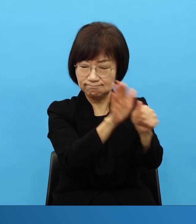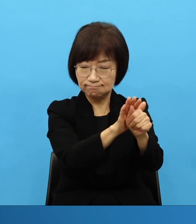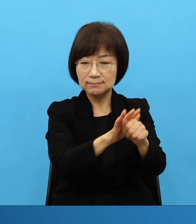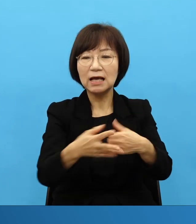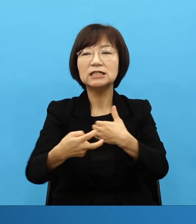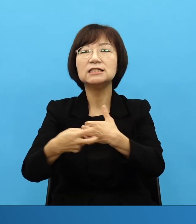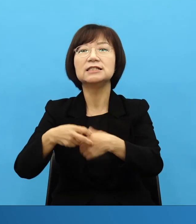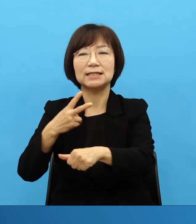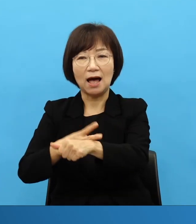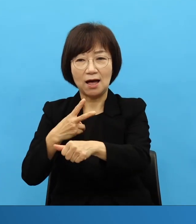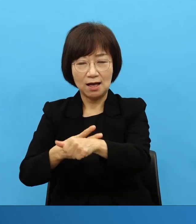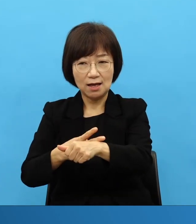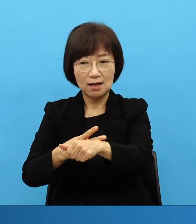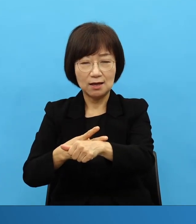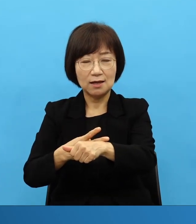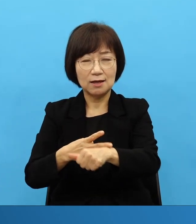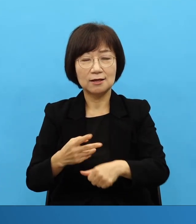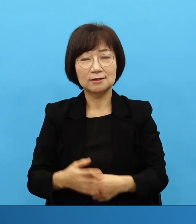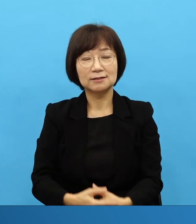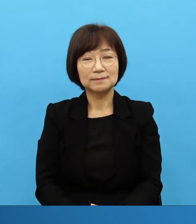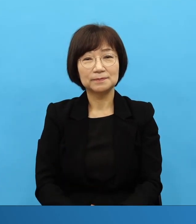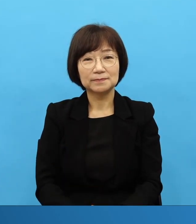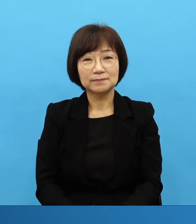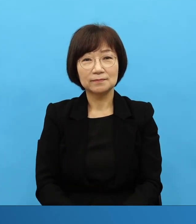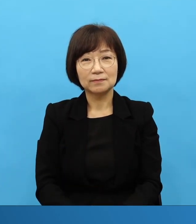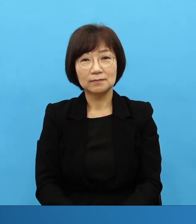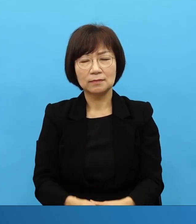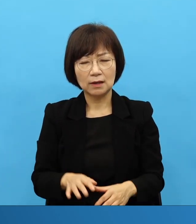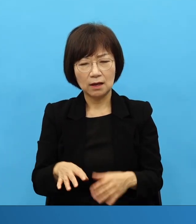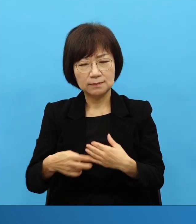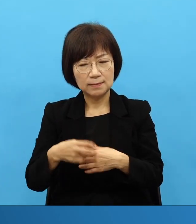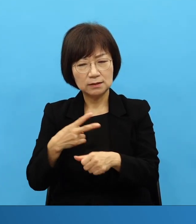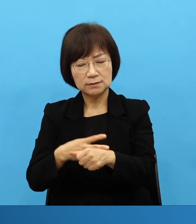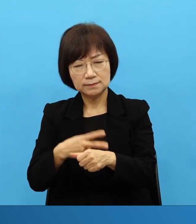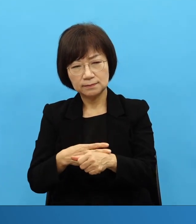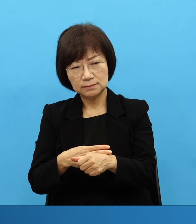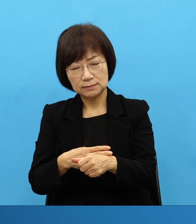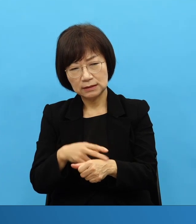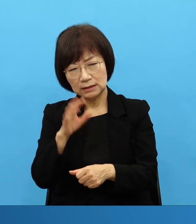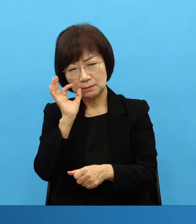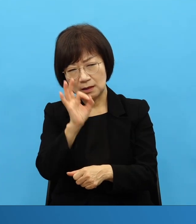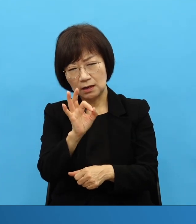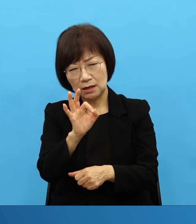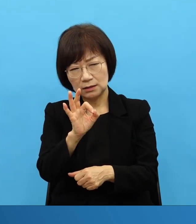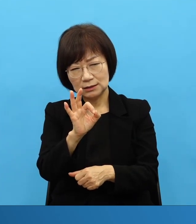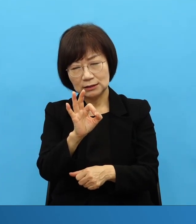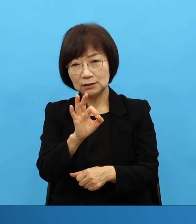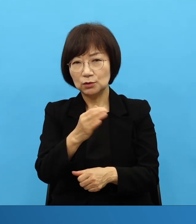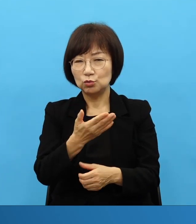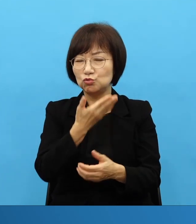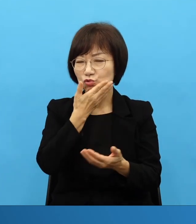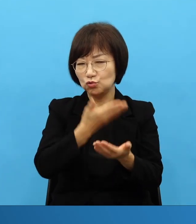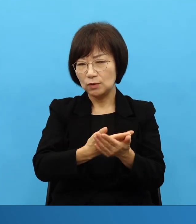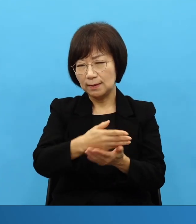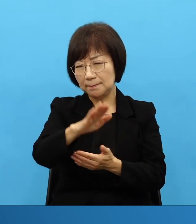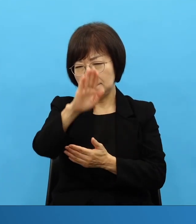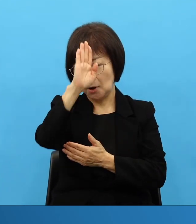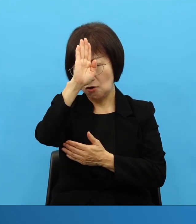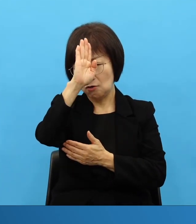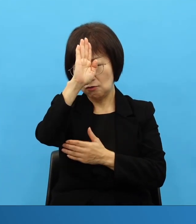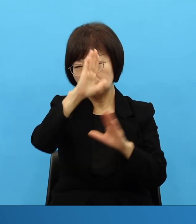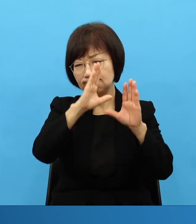근데 이 의사가 그 데오빌로를 중요한 병을 아마 고쳐준 그런